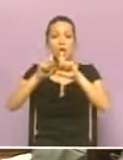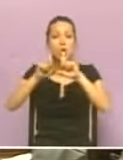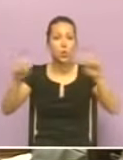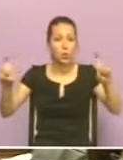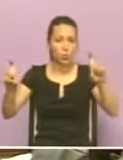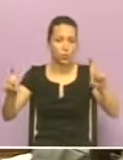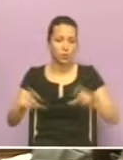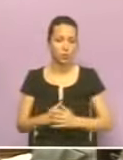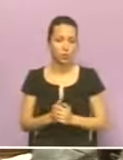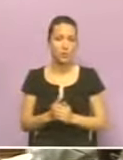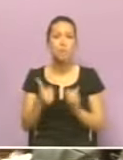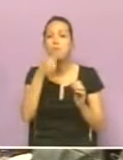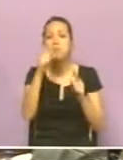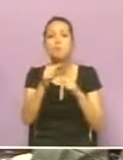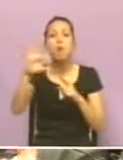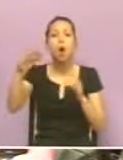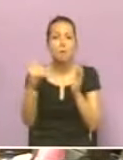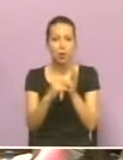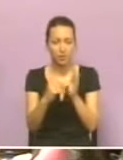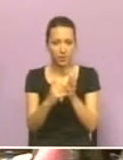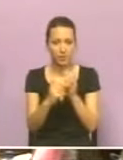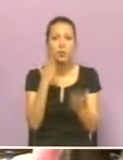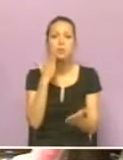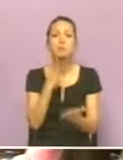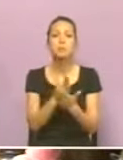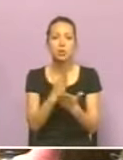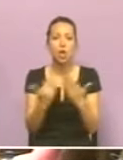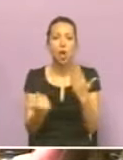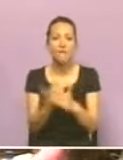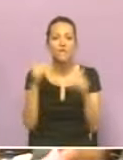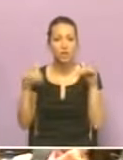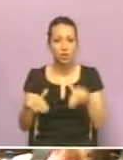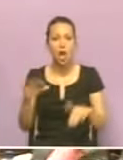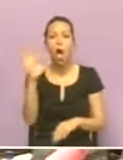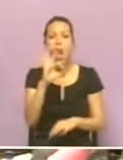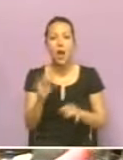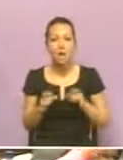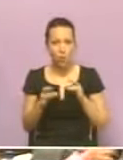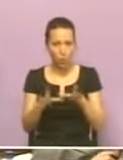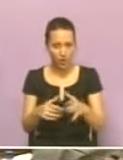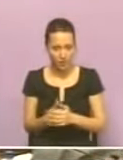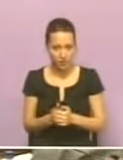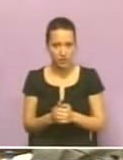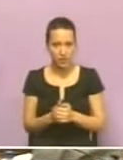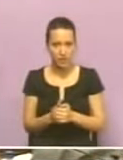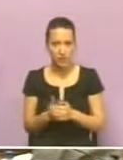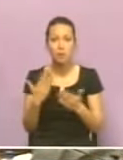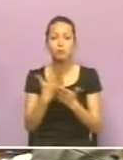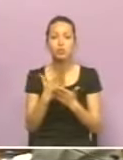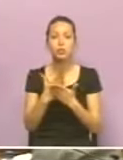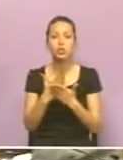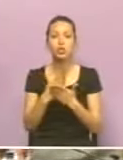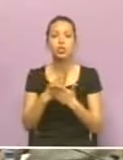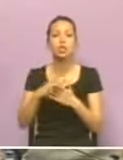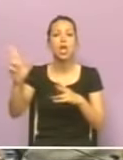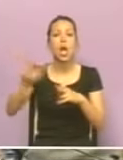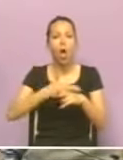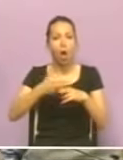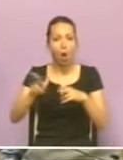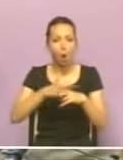potrebi. Novi vrtić biće u Orahovoj ulici i plus će biti obnovljena škola na Klisi